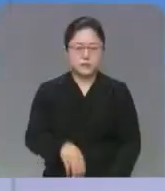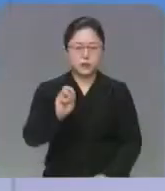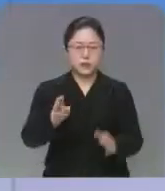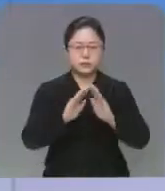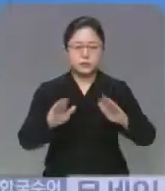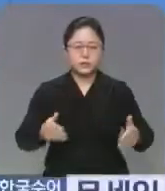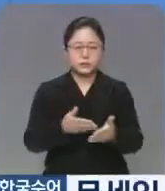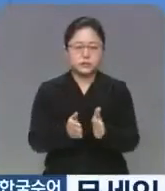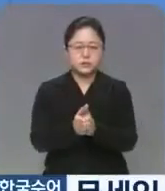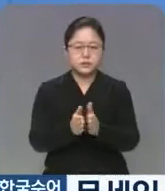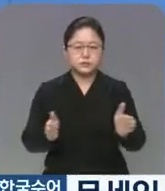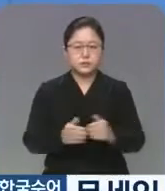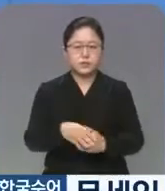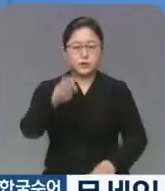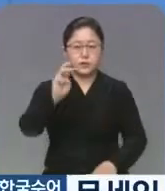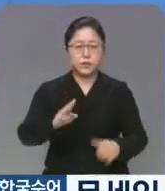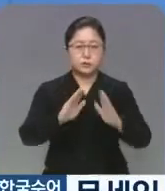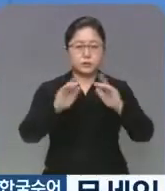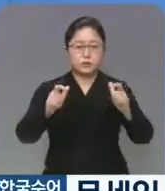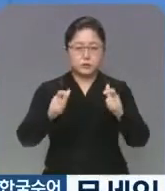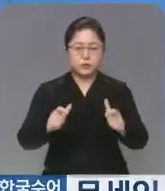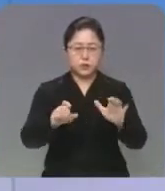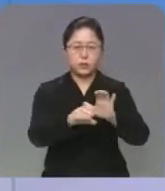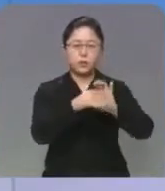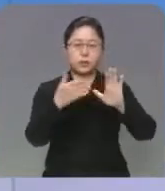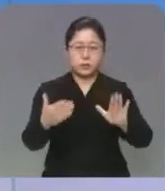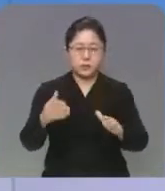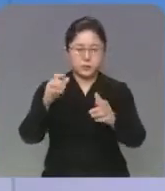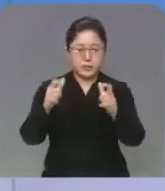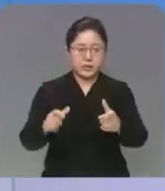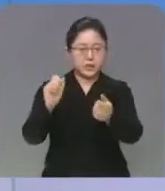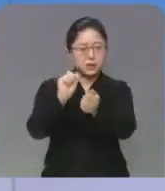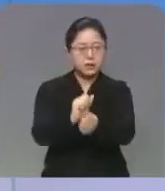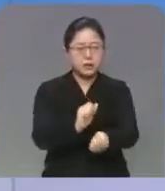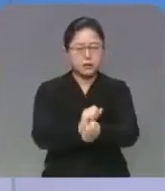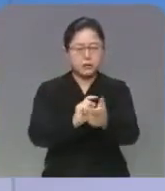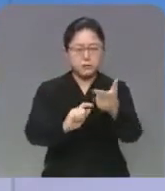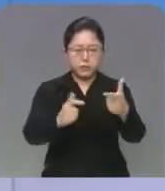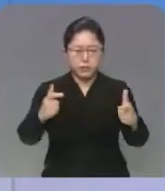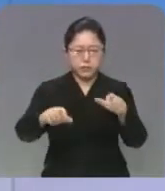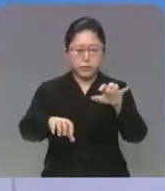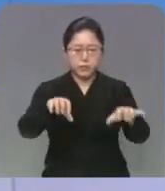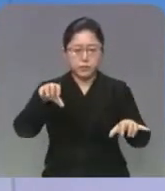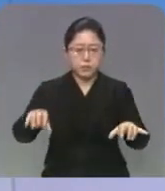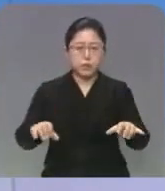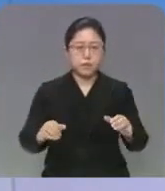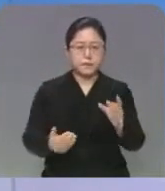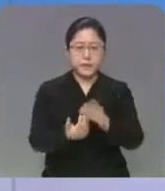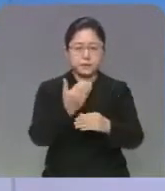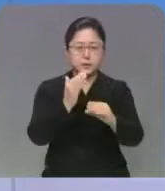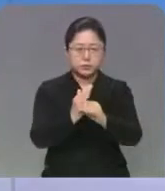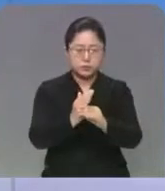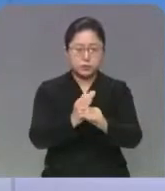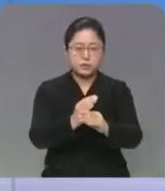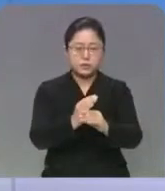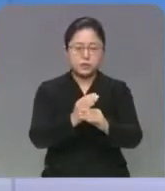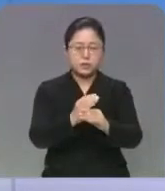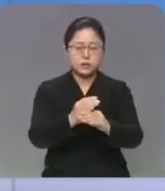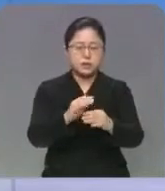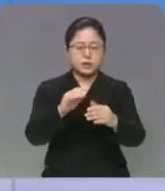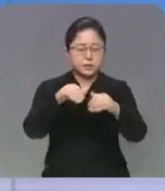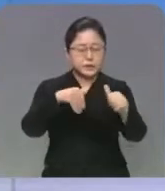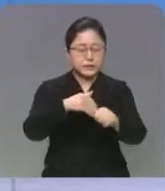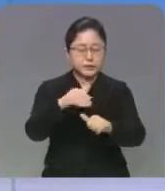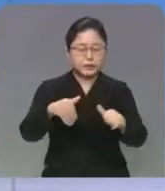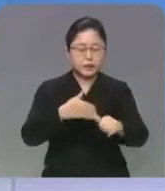광주 전남권이었습니다. 광주와 전남에서 코로나19 지역 감염이 다양한 경로로 계속되고 있습니다. 취재 기자 연결해서 자세한